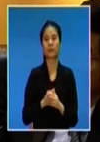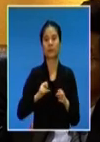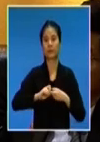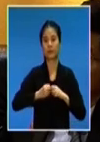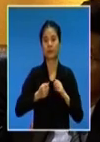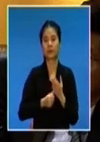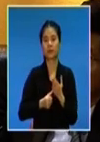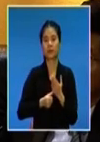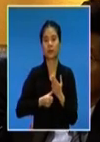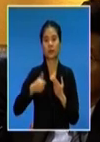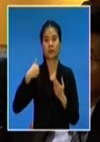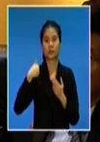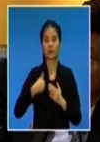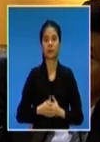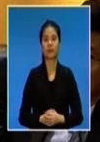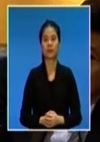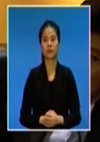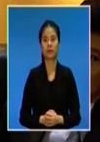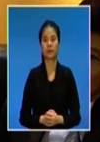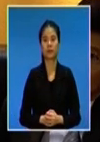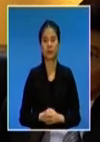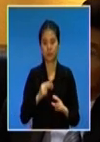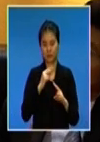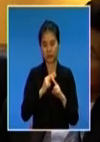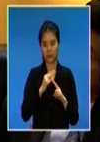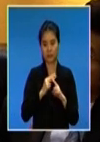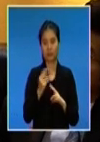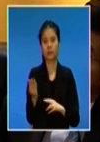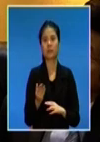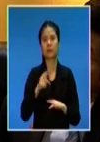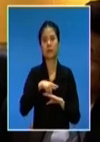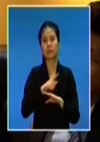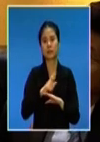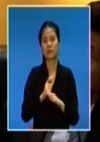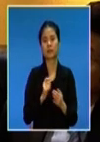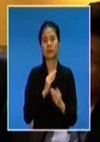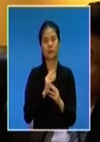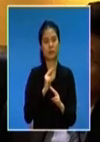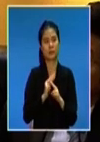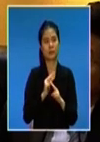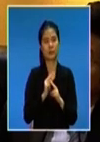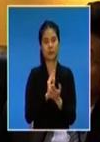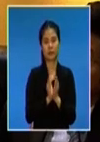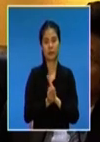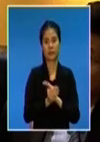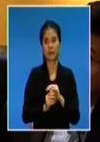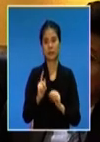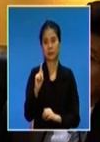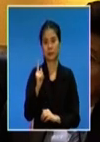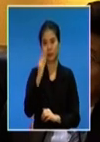มันมีตกหล่นอยู่บ้างนะครับแม้แต่ชื่อก็ที่ขอท่านประธานแล้วว่าจะมีการเปลี่ยนเพื่อให้มันสอดคล้องประเด็นที่เราทำอย่างนี้เพราะว่